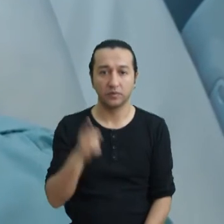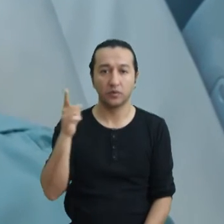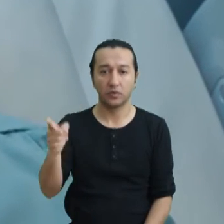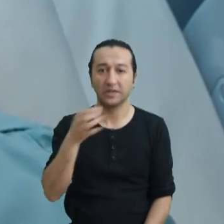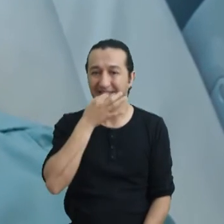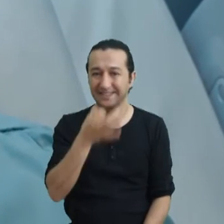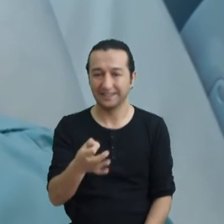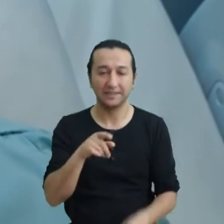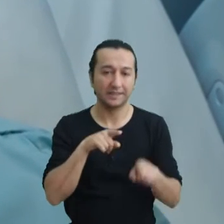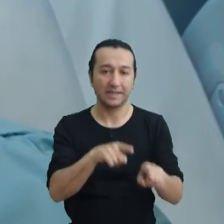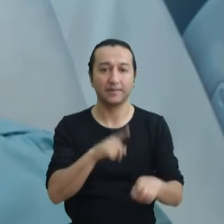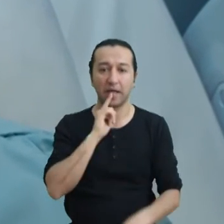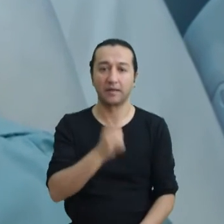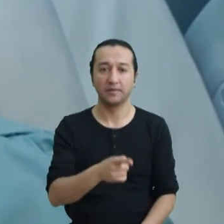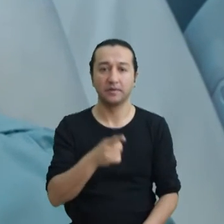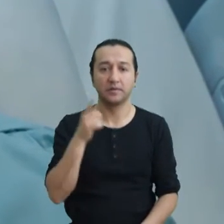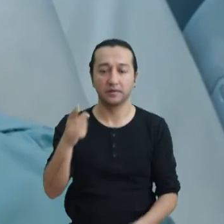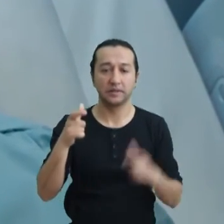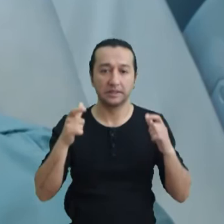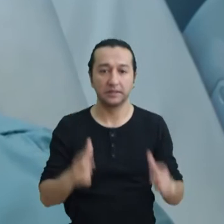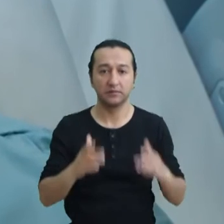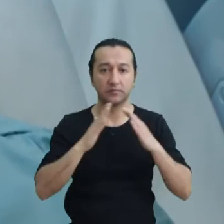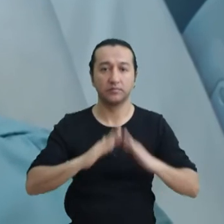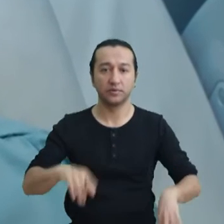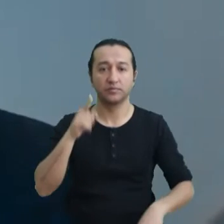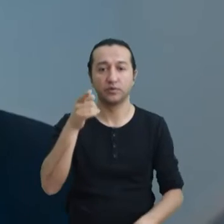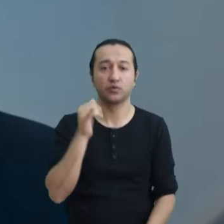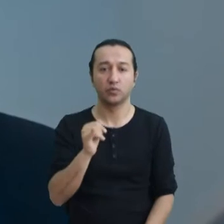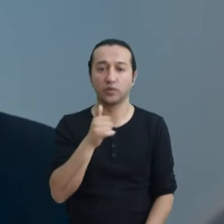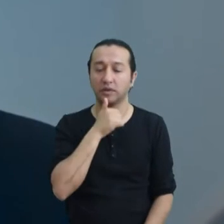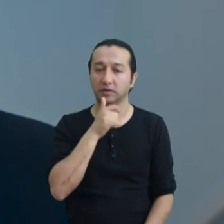Onun izniyle mekanıma çöken bir köpeği.